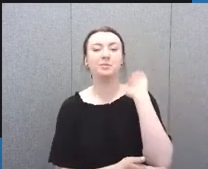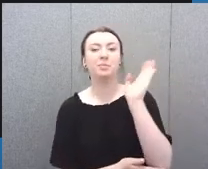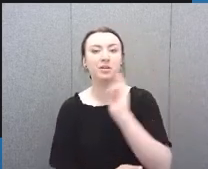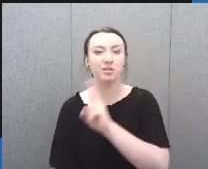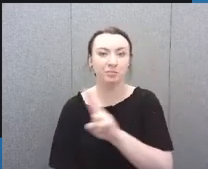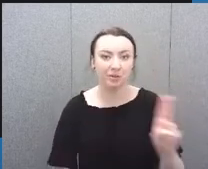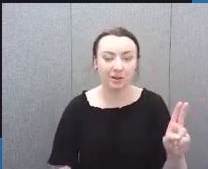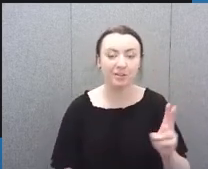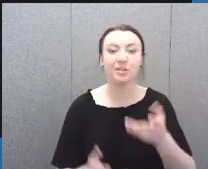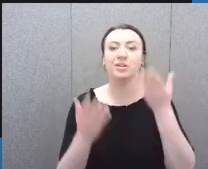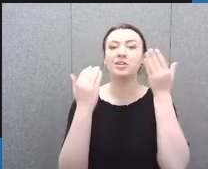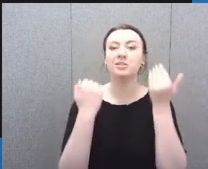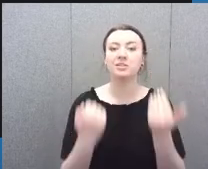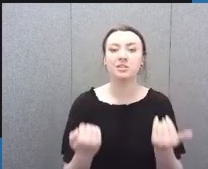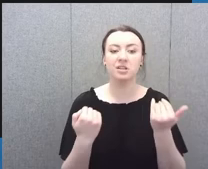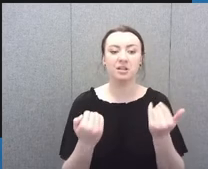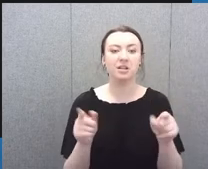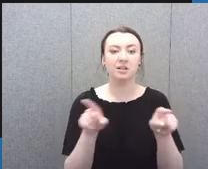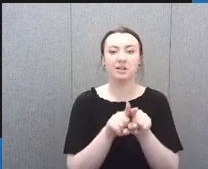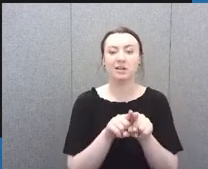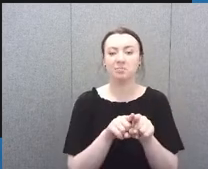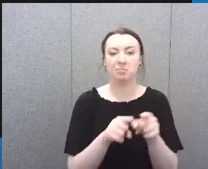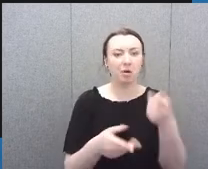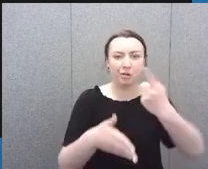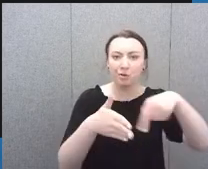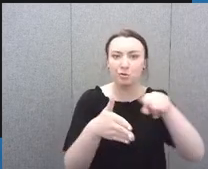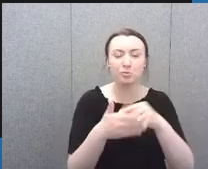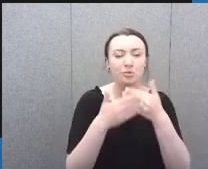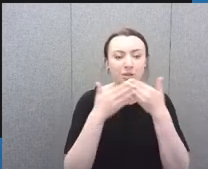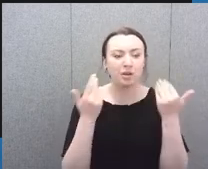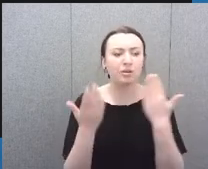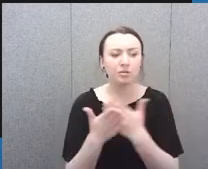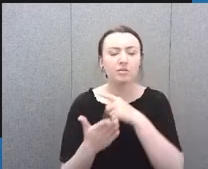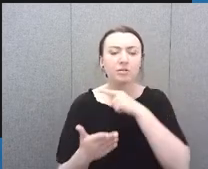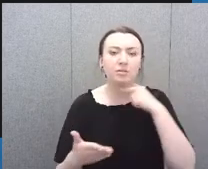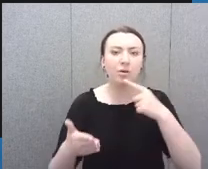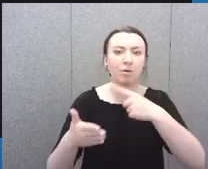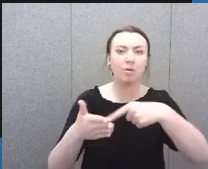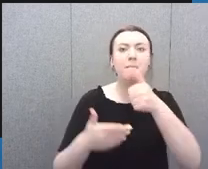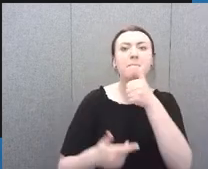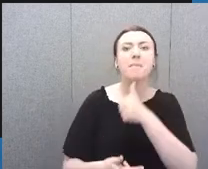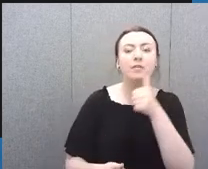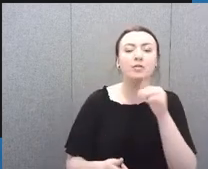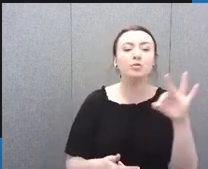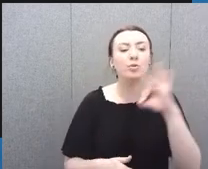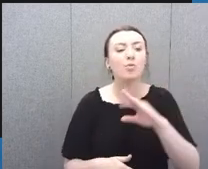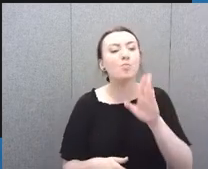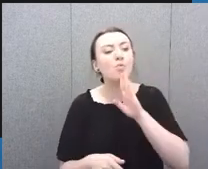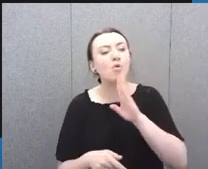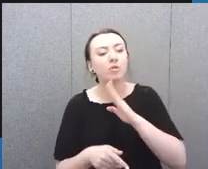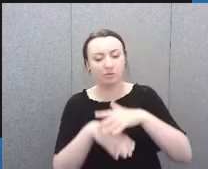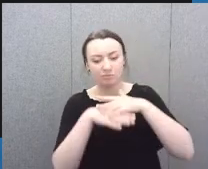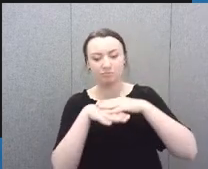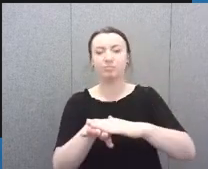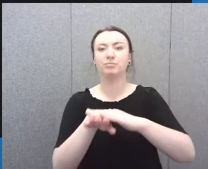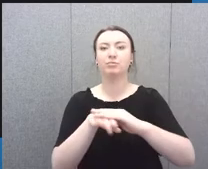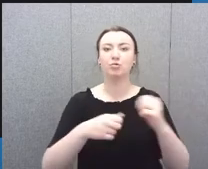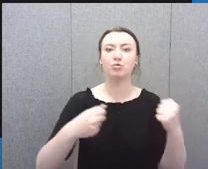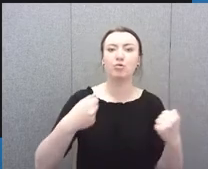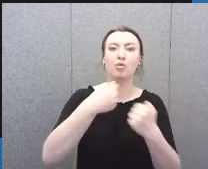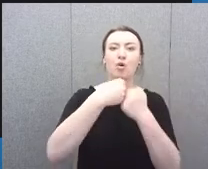наших основных докладчиков, что сегодня, конечно, никто даже не сомневается в том, что существует очень много